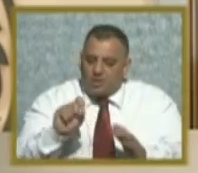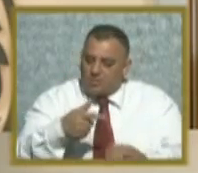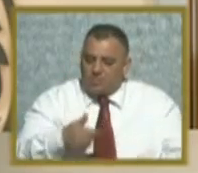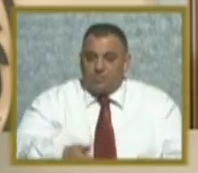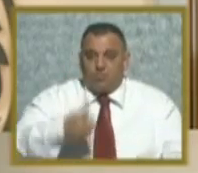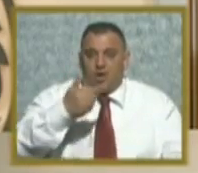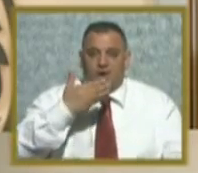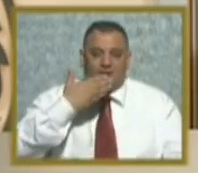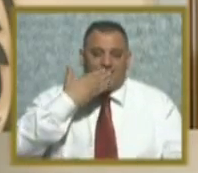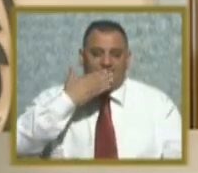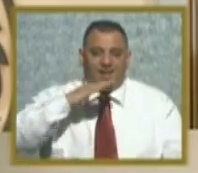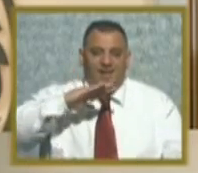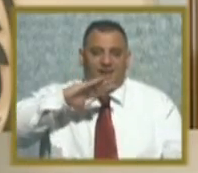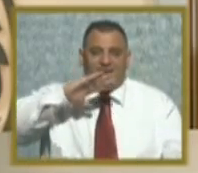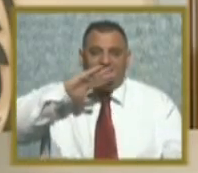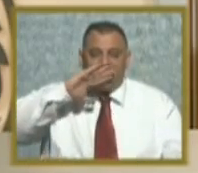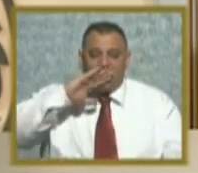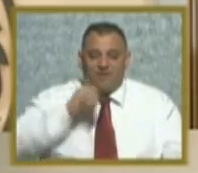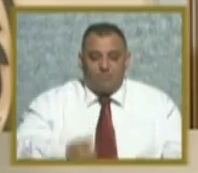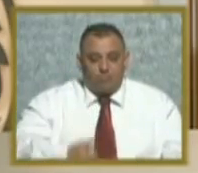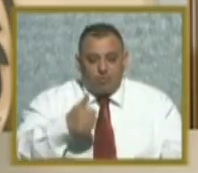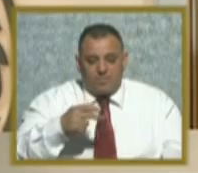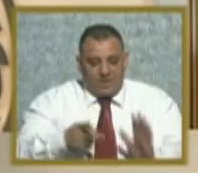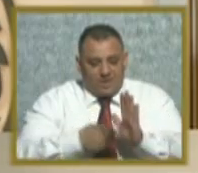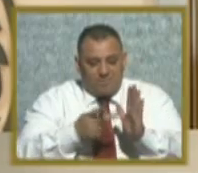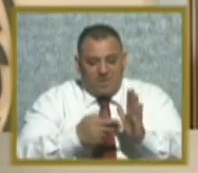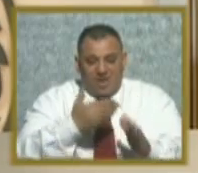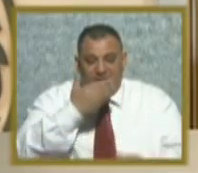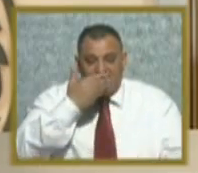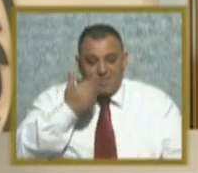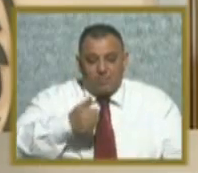7 أشهر مضت، ها فيعني تقضينه الحمد لله